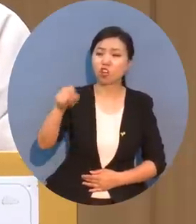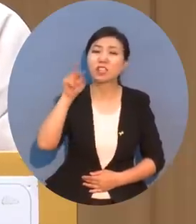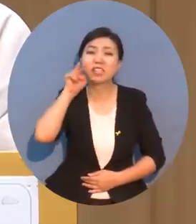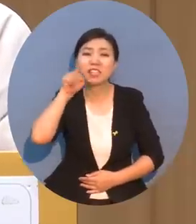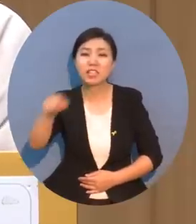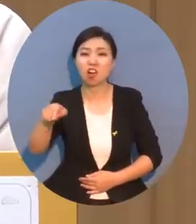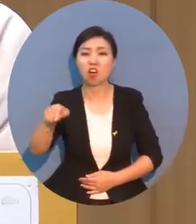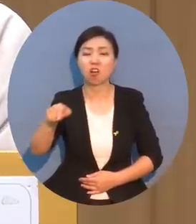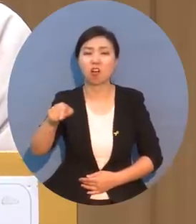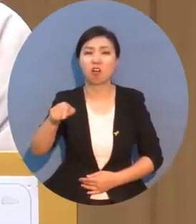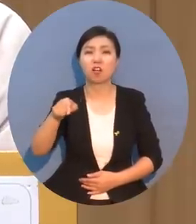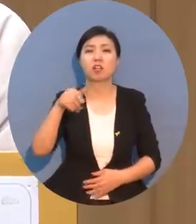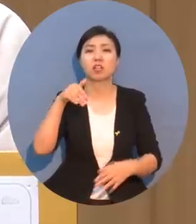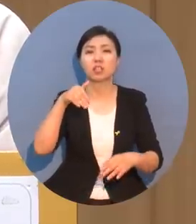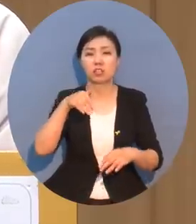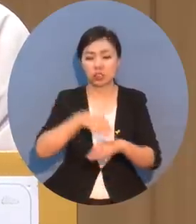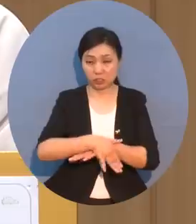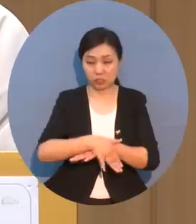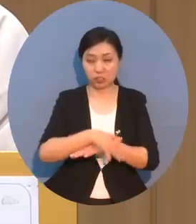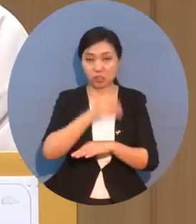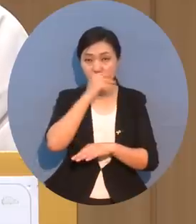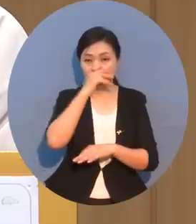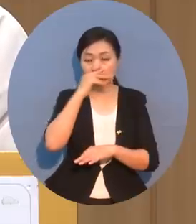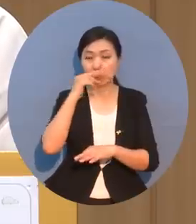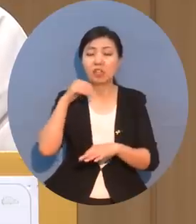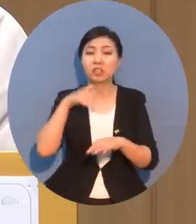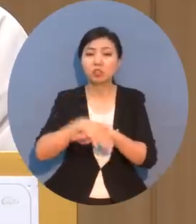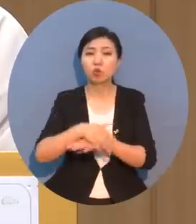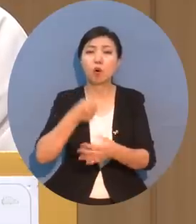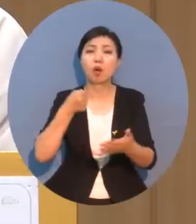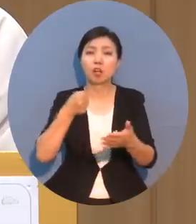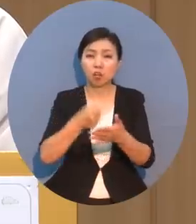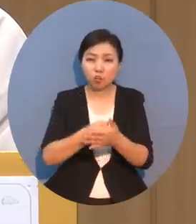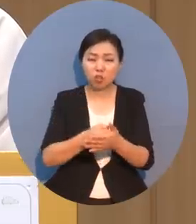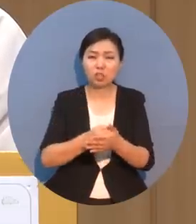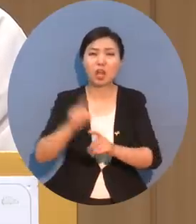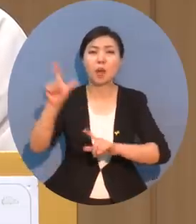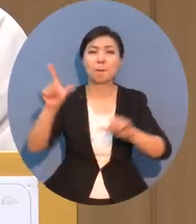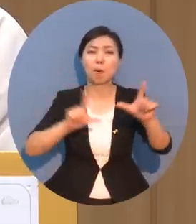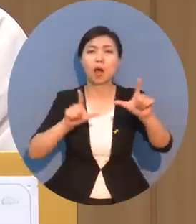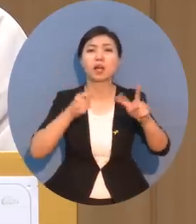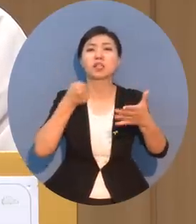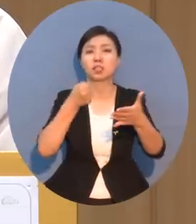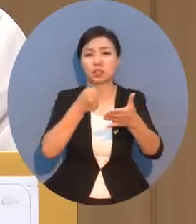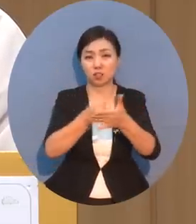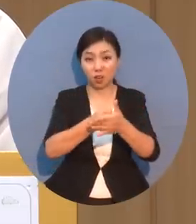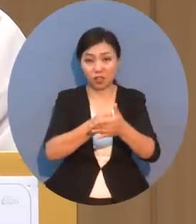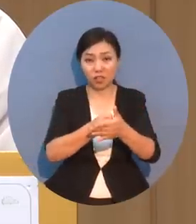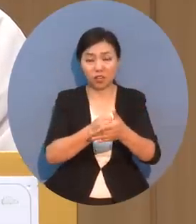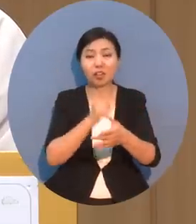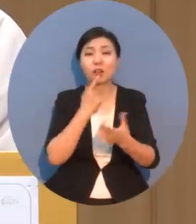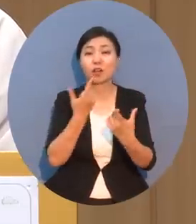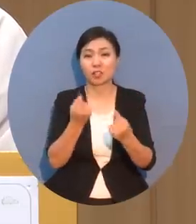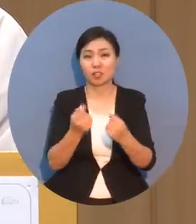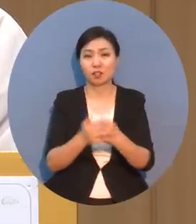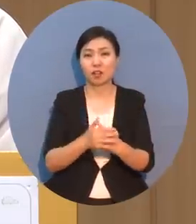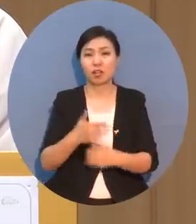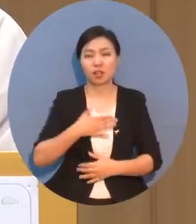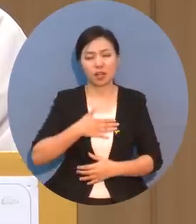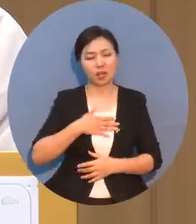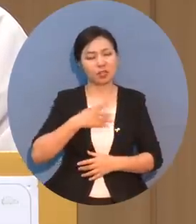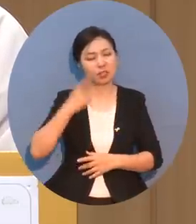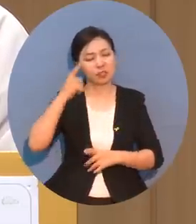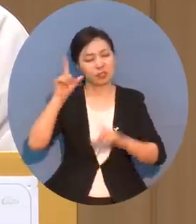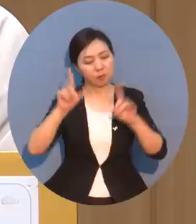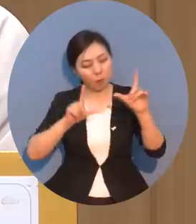너는 틀렸다 이렇게 이제 접근하는 게 상을 짓는다 이렇게 말하는 거예요. 거기서 이제